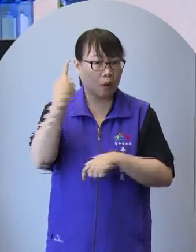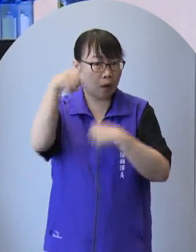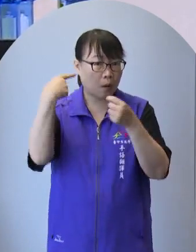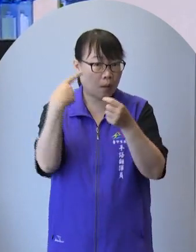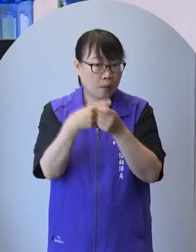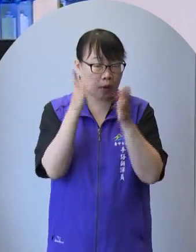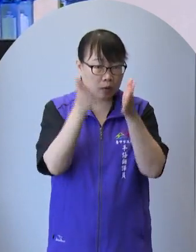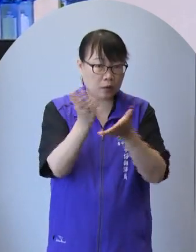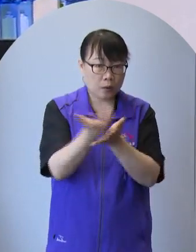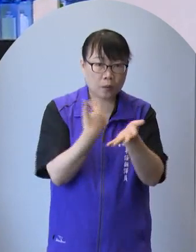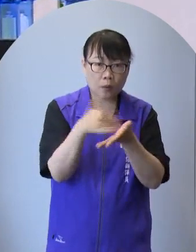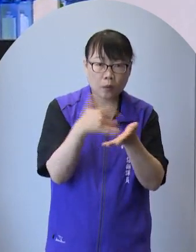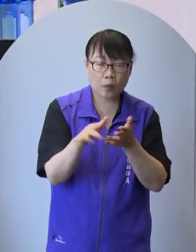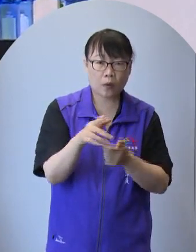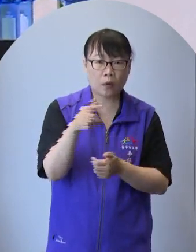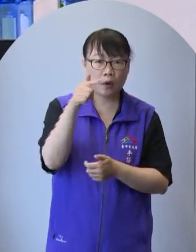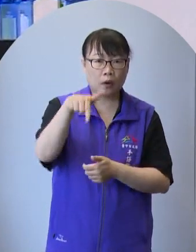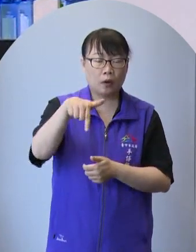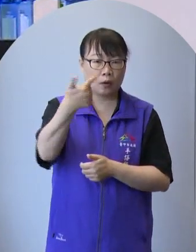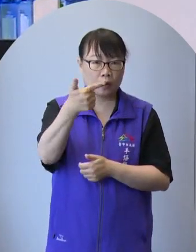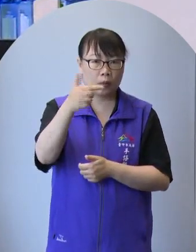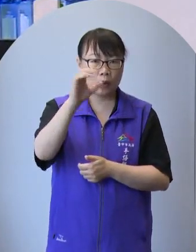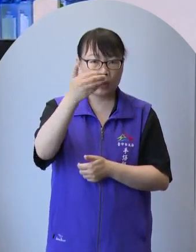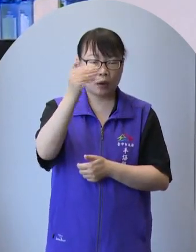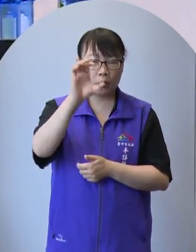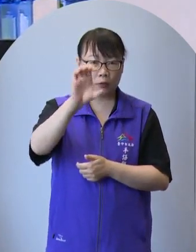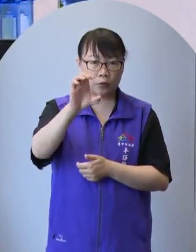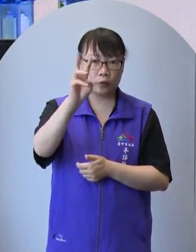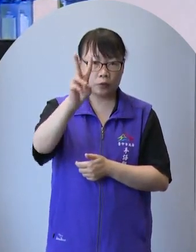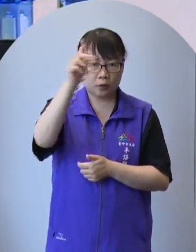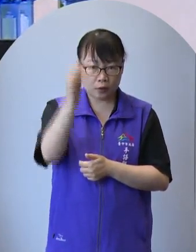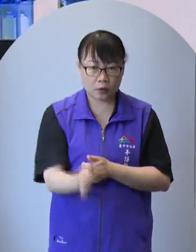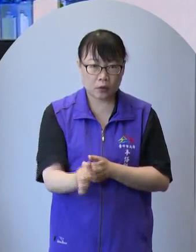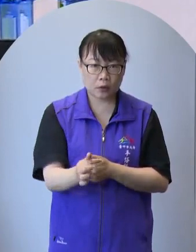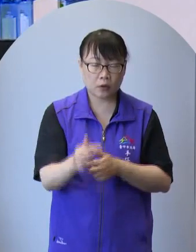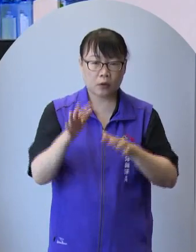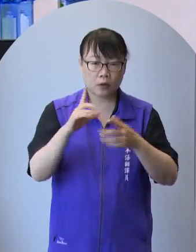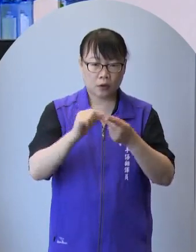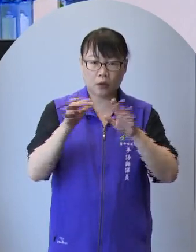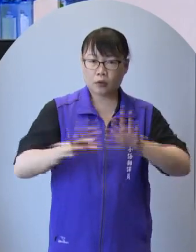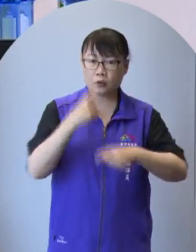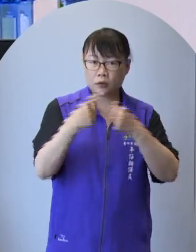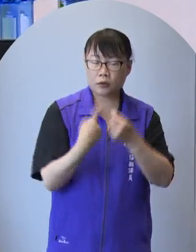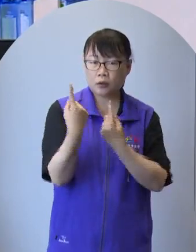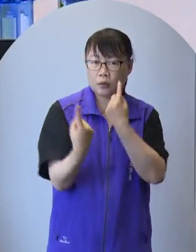编的是692亿，比今年还要增加